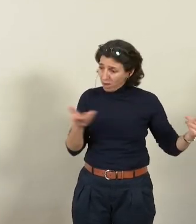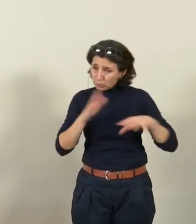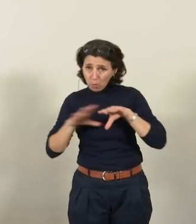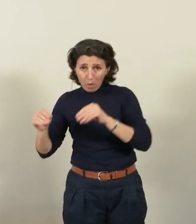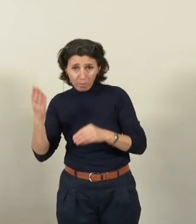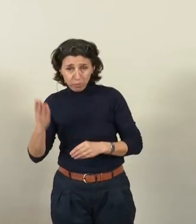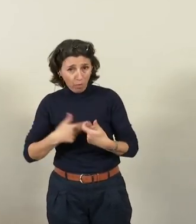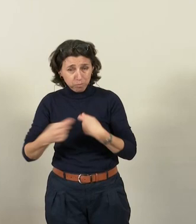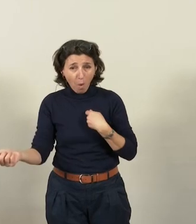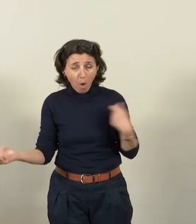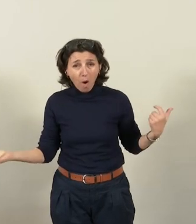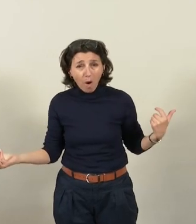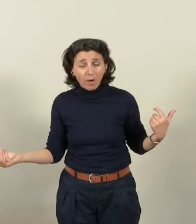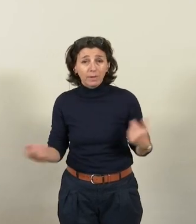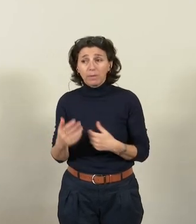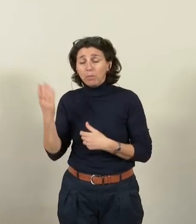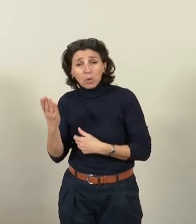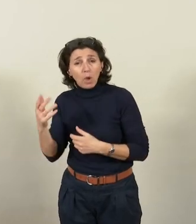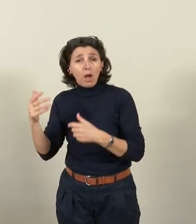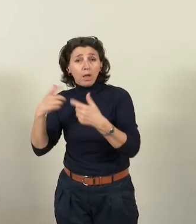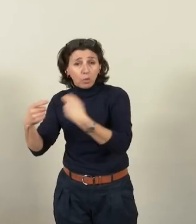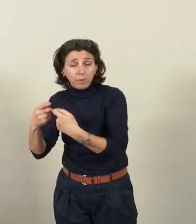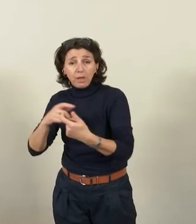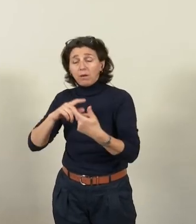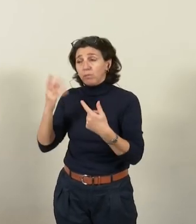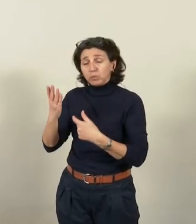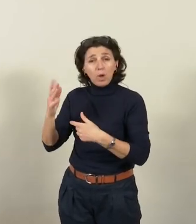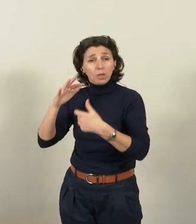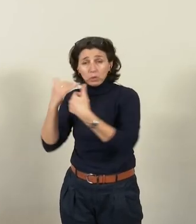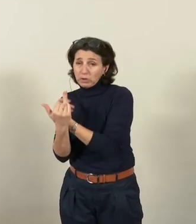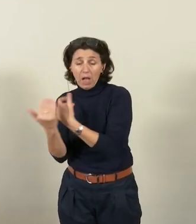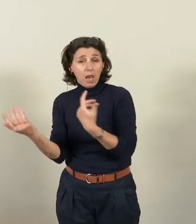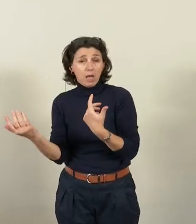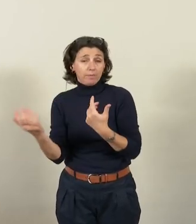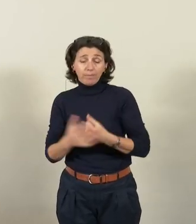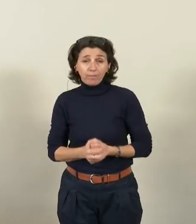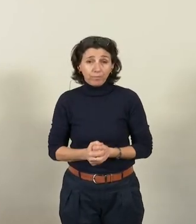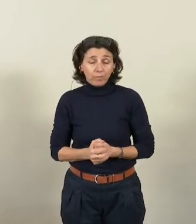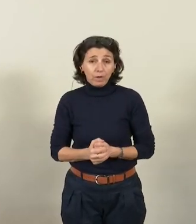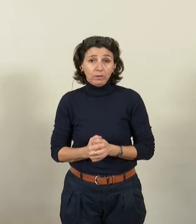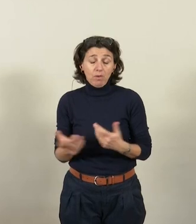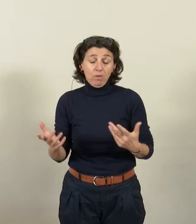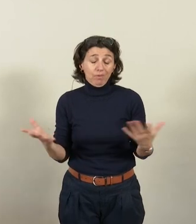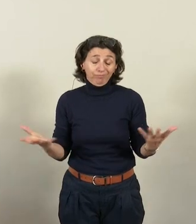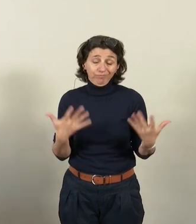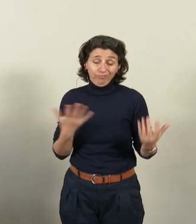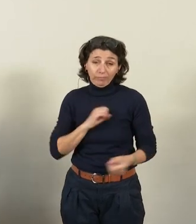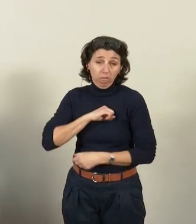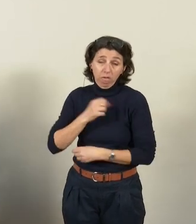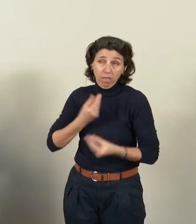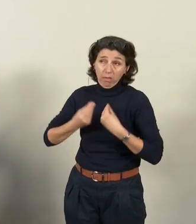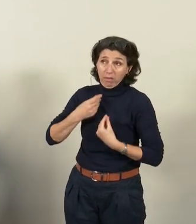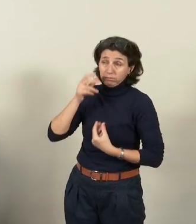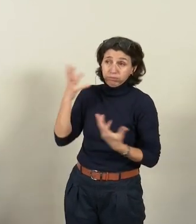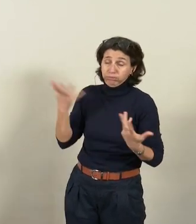économiques ou sociaux de de la France en la matière c'est assez pathétique je rappelle également qu'il n'y